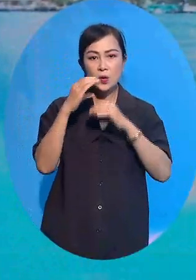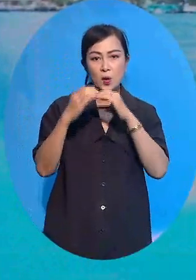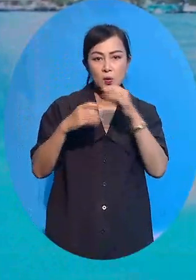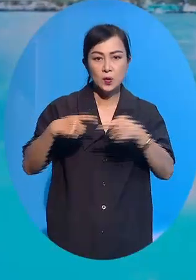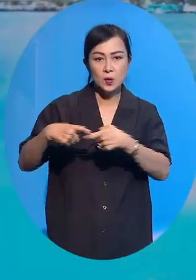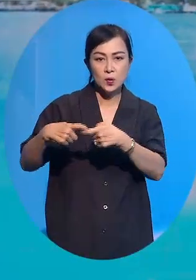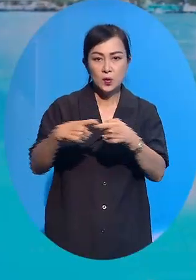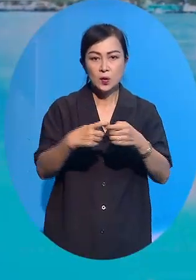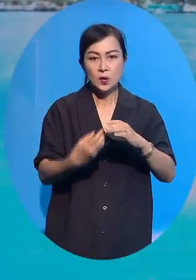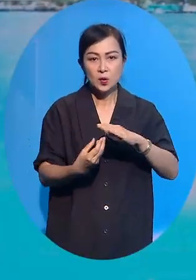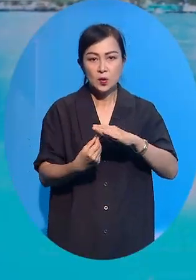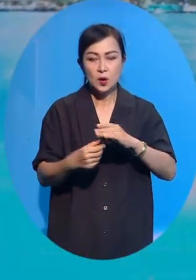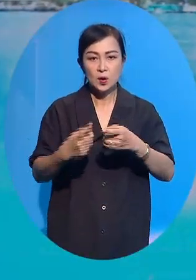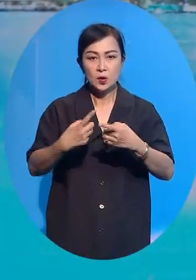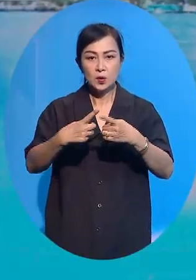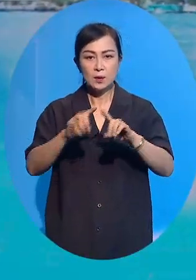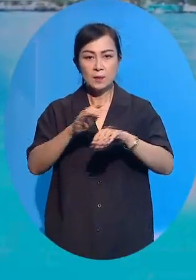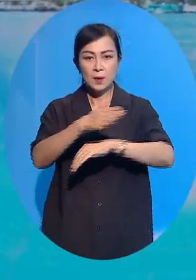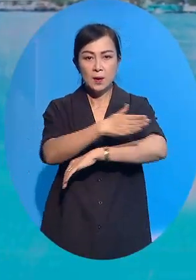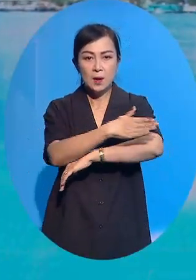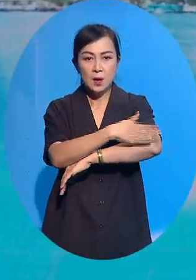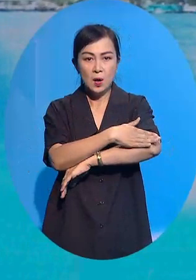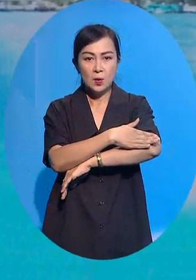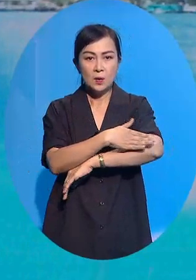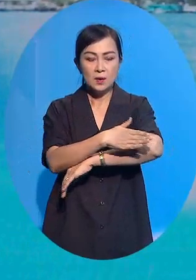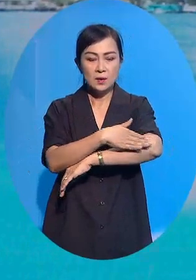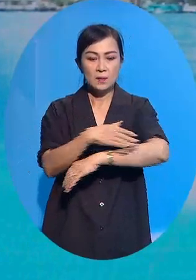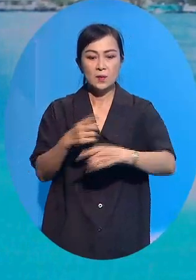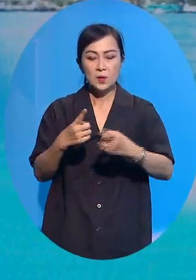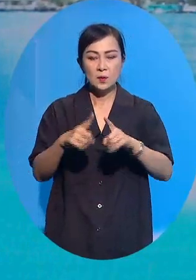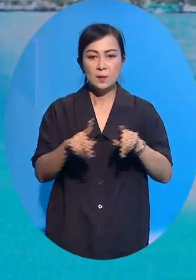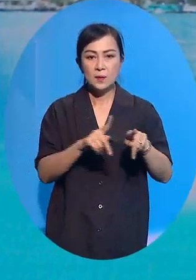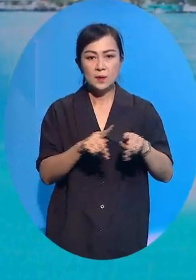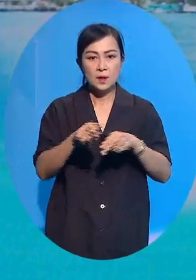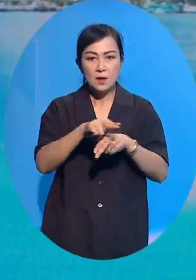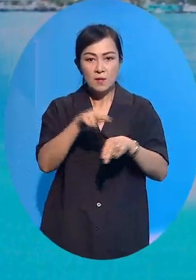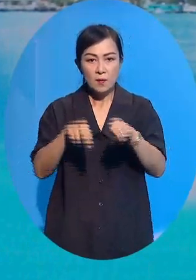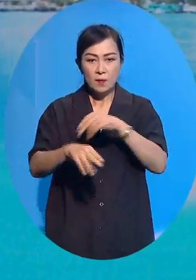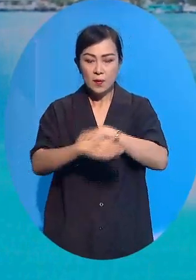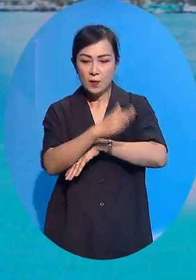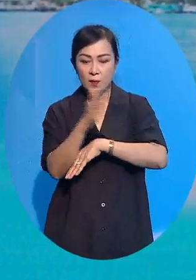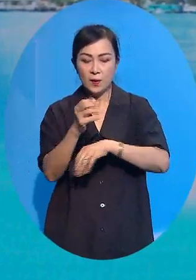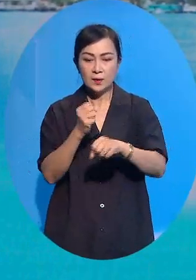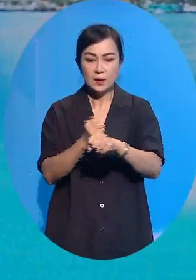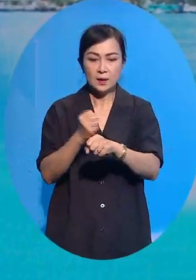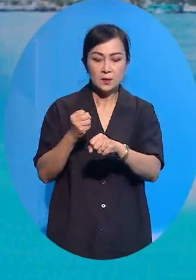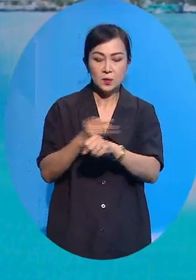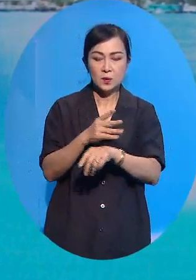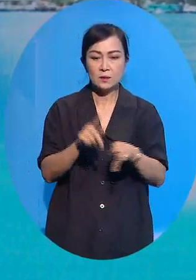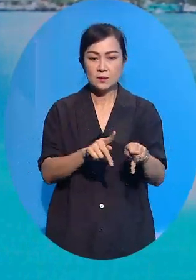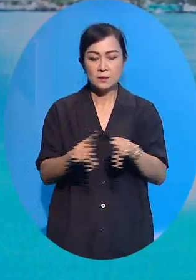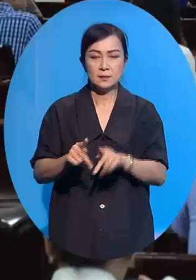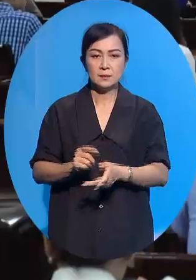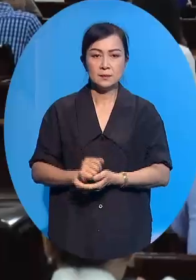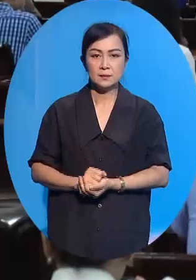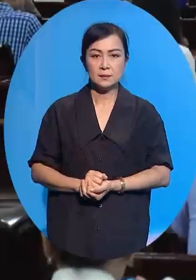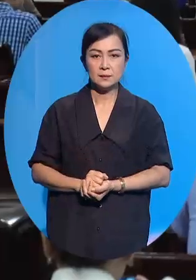thoại và kết nối ngân hàng doanh nghiệp hỗ trợ tín dụng giúp doanh nghiệp hộ kinh doanh phục hồi phát triển sản xuất kinh doanh.